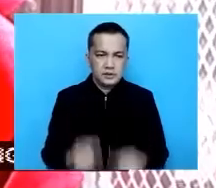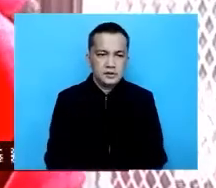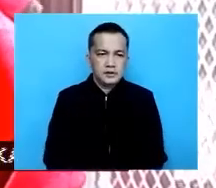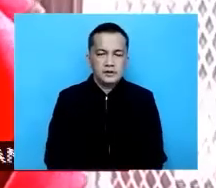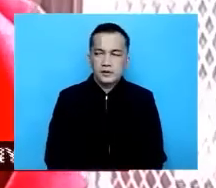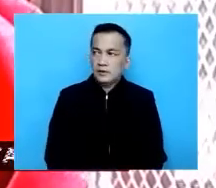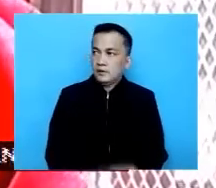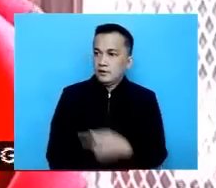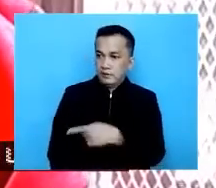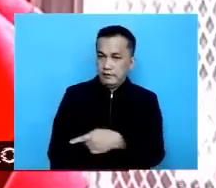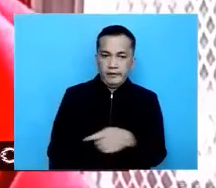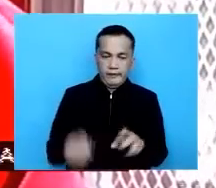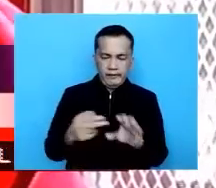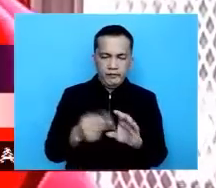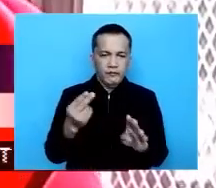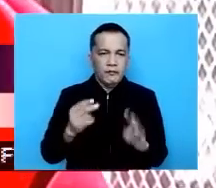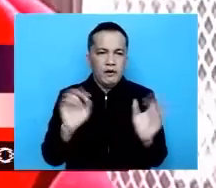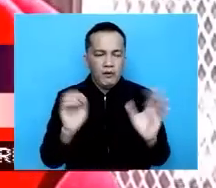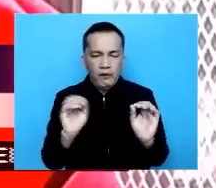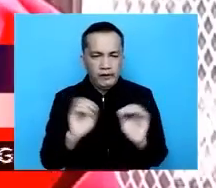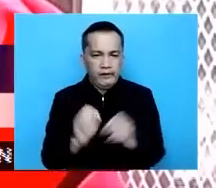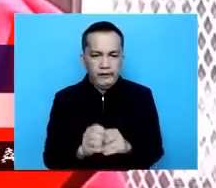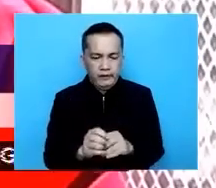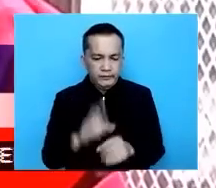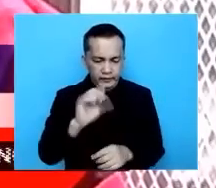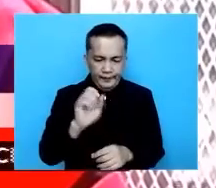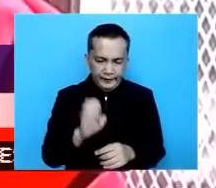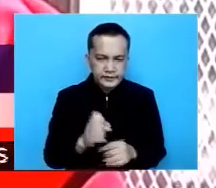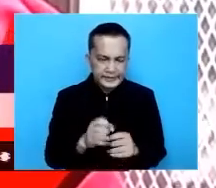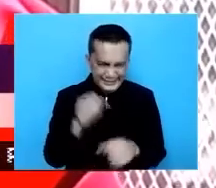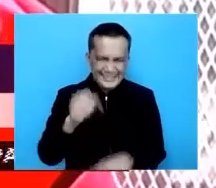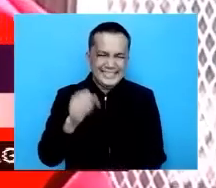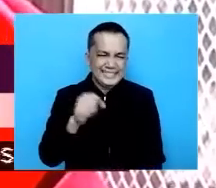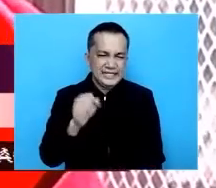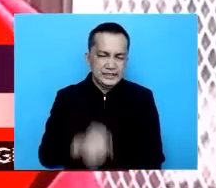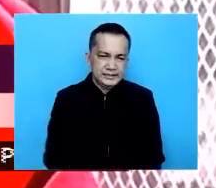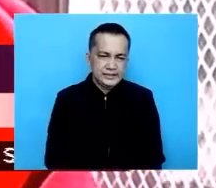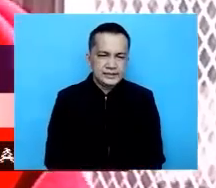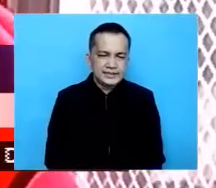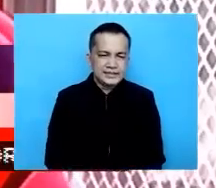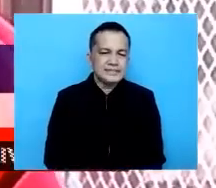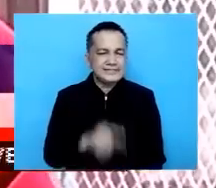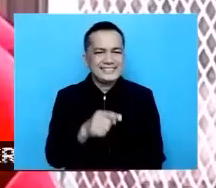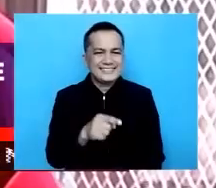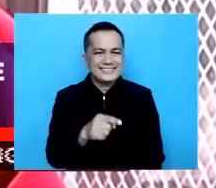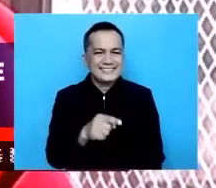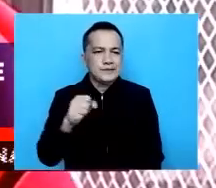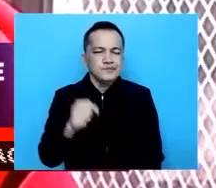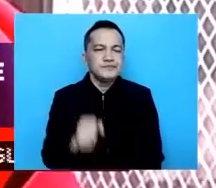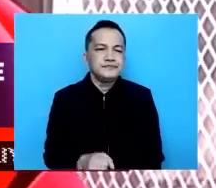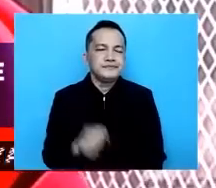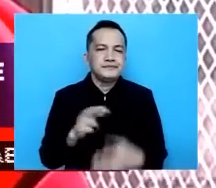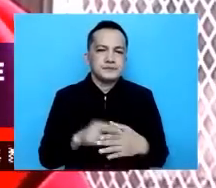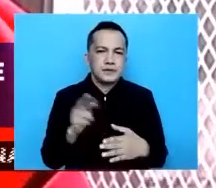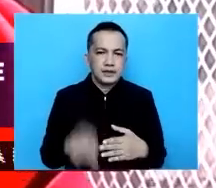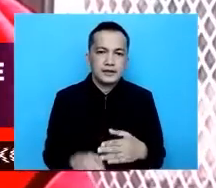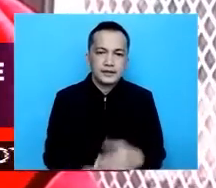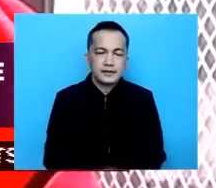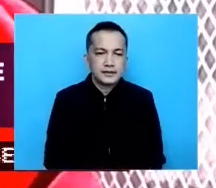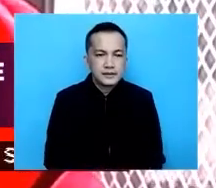siyang kaso. Yes. Apparently that is the outcome, no?